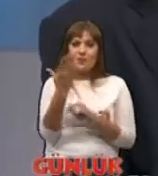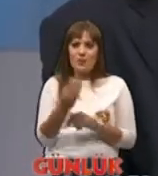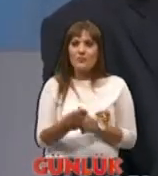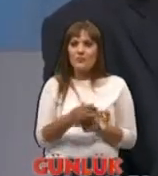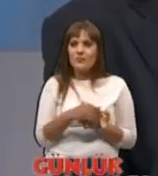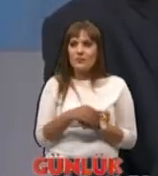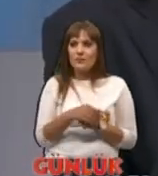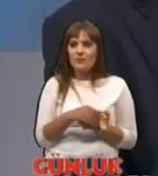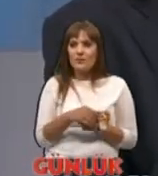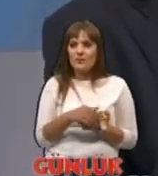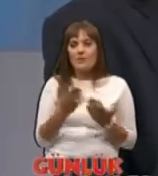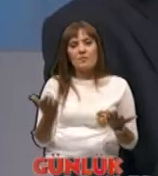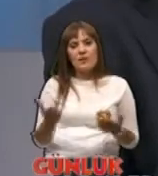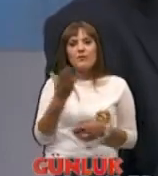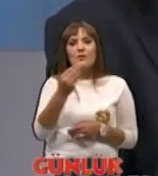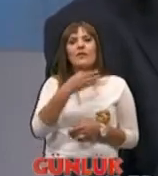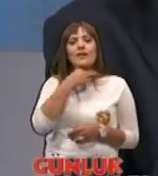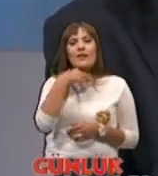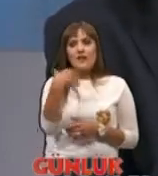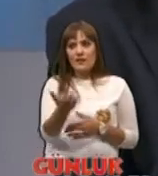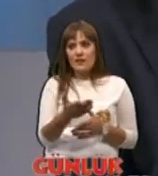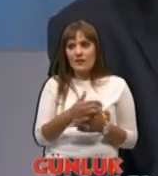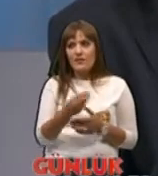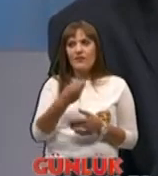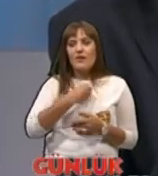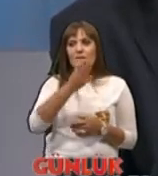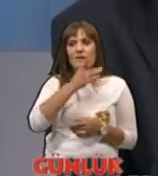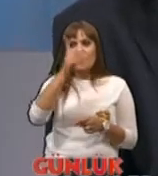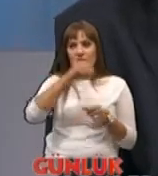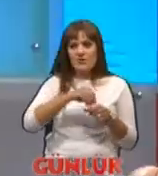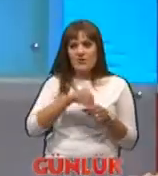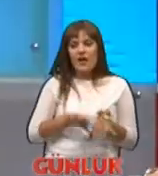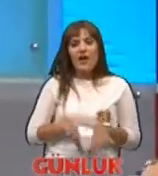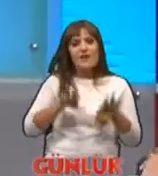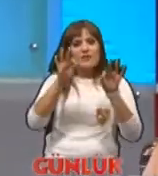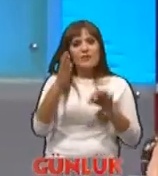kadar da olmaz. Peki efendim, teşekkür ediyoruz verdiğiniz bilgiler için. Hazır olalım bu yaz için.